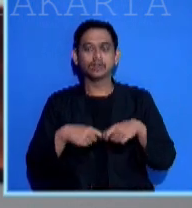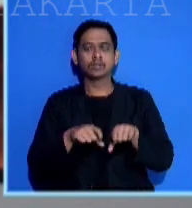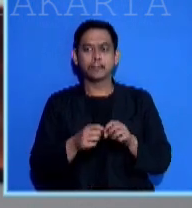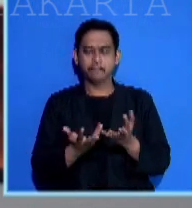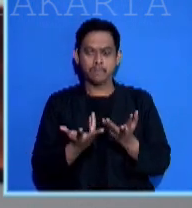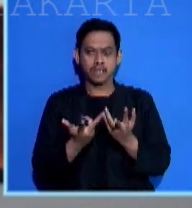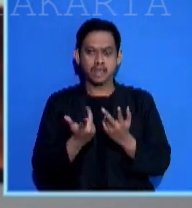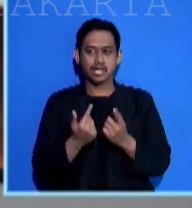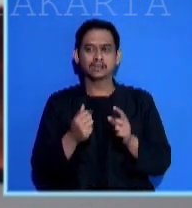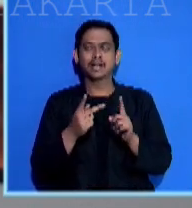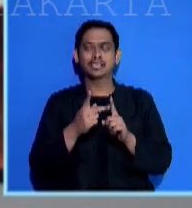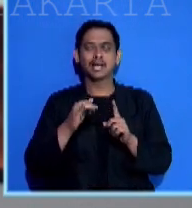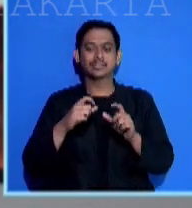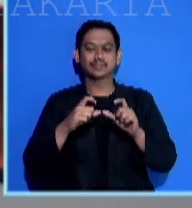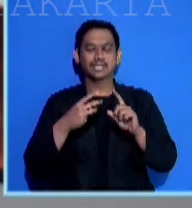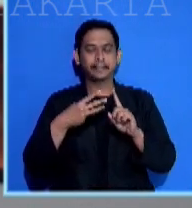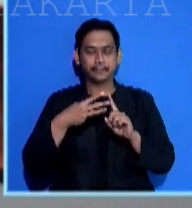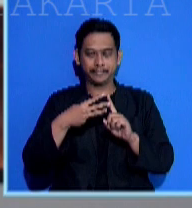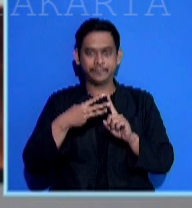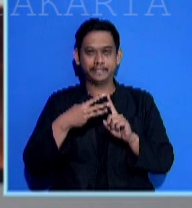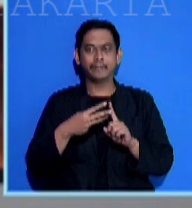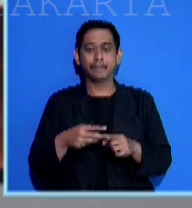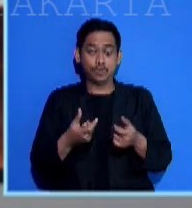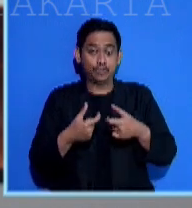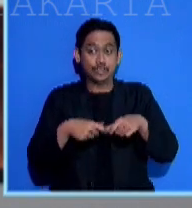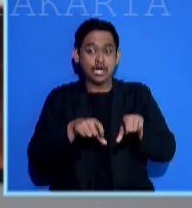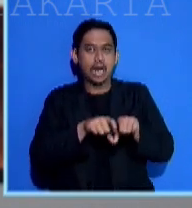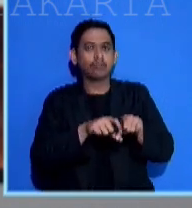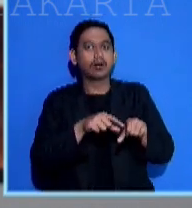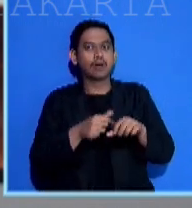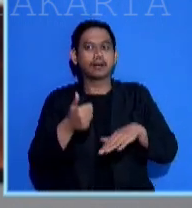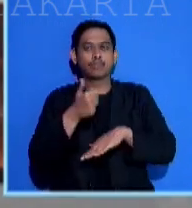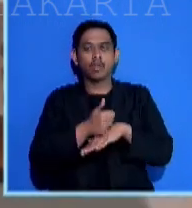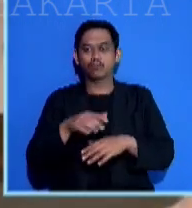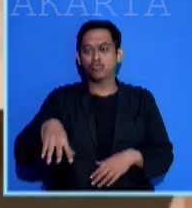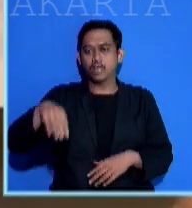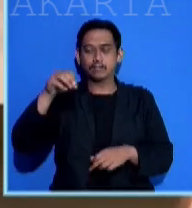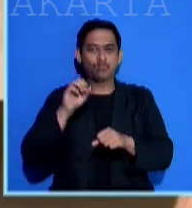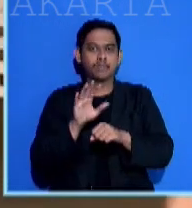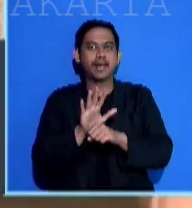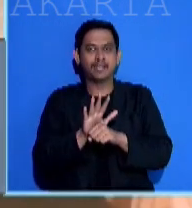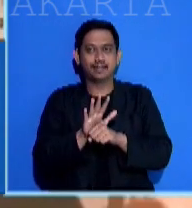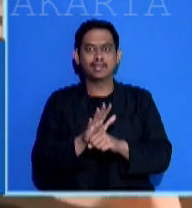hisab wujudul hilal sesuai penetapan pimpinan pusat Muhammadiyah.